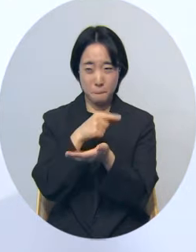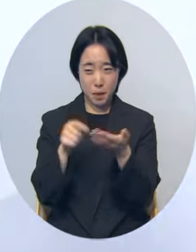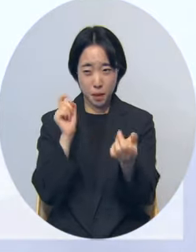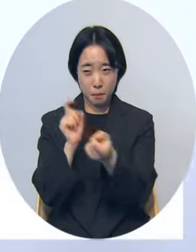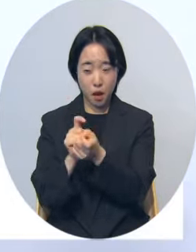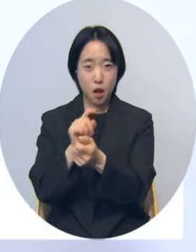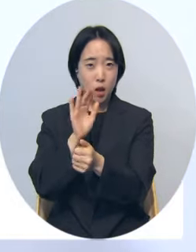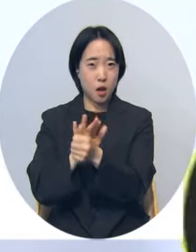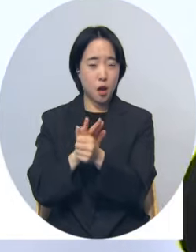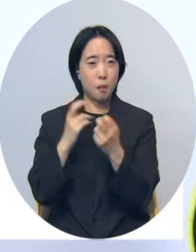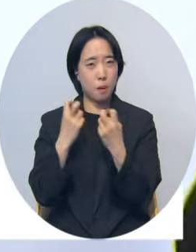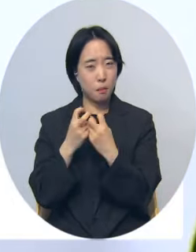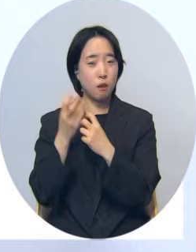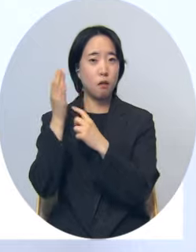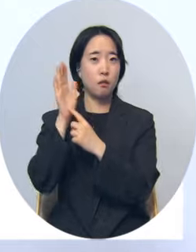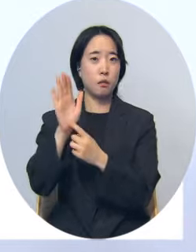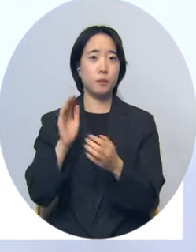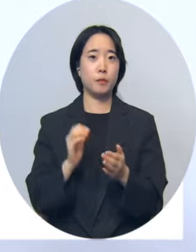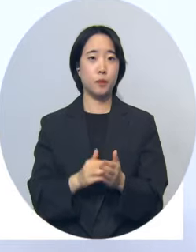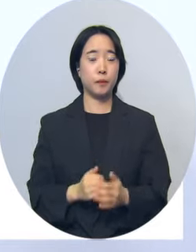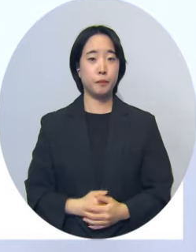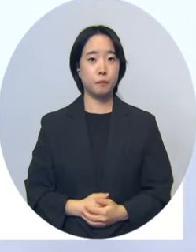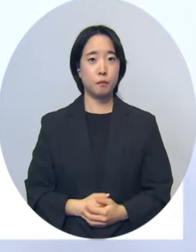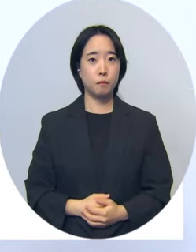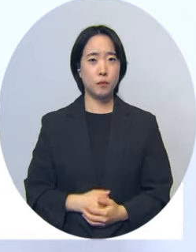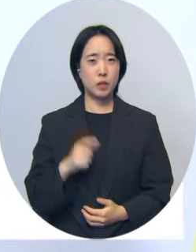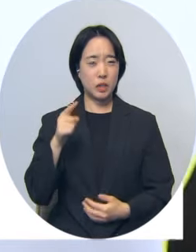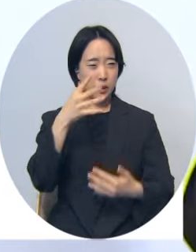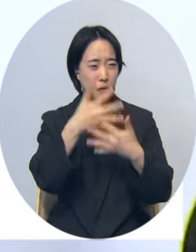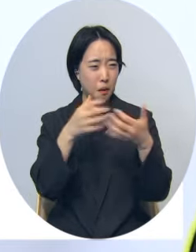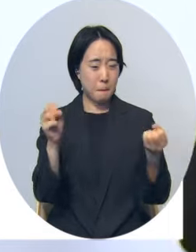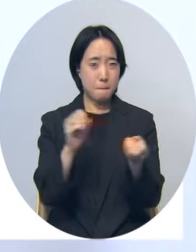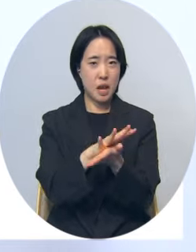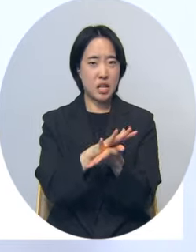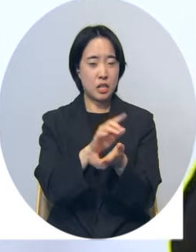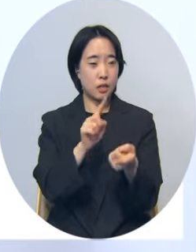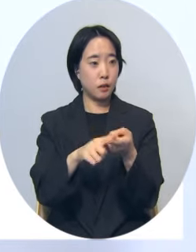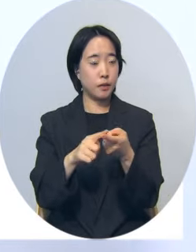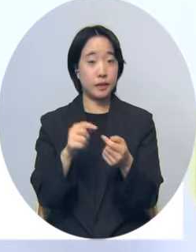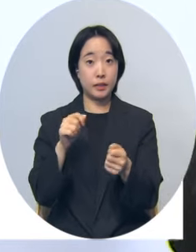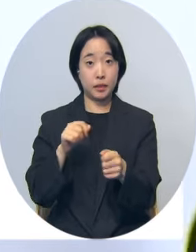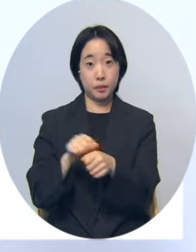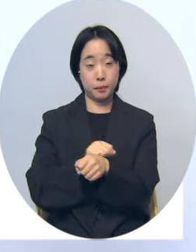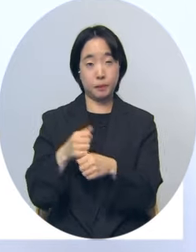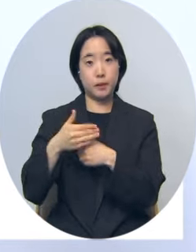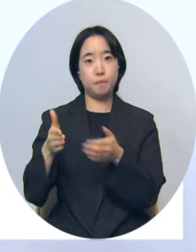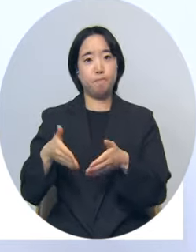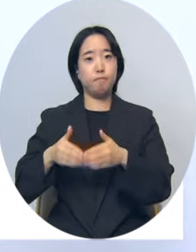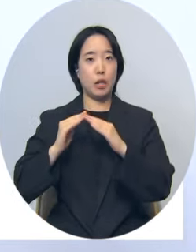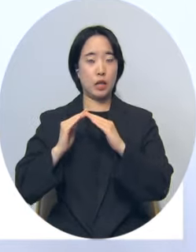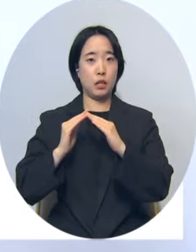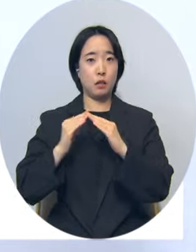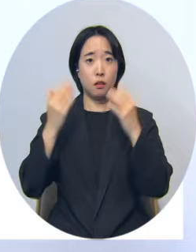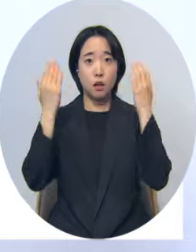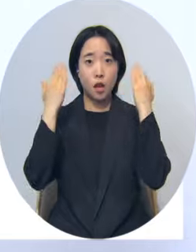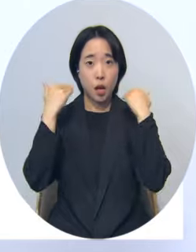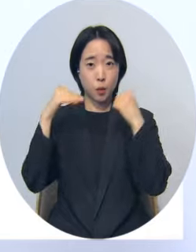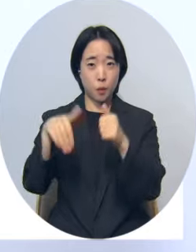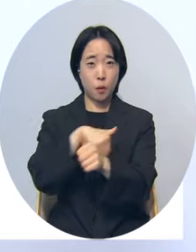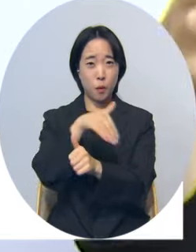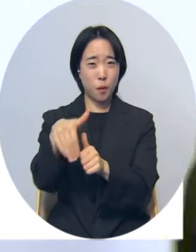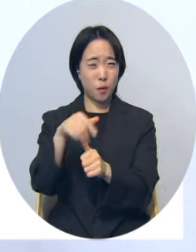학교 딥페이크 대응 긴급 전담팀을 구성하고 시도교육청과 협력하여 학교 현장을 딥페이크